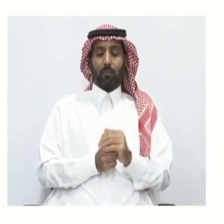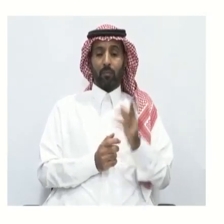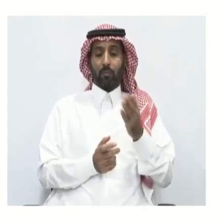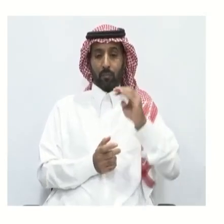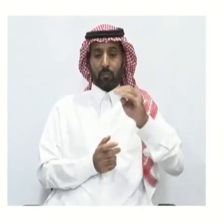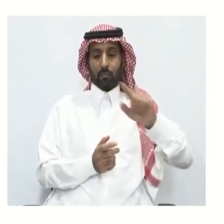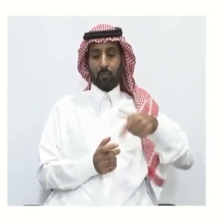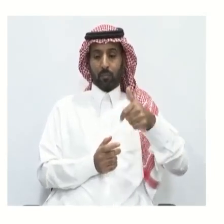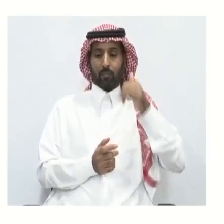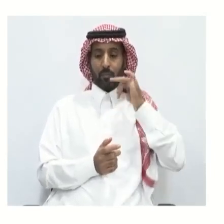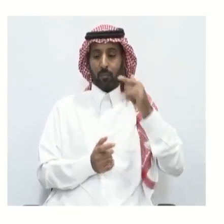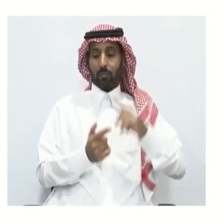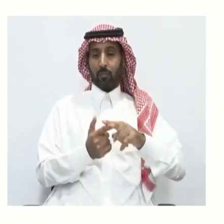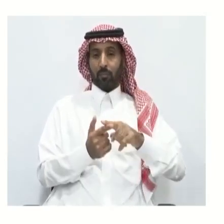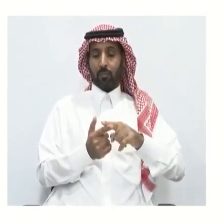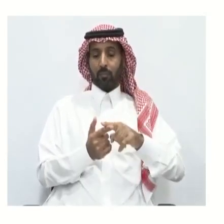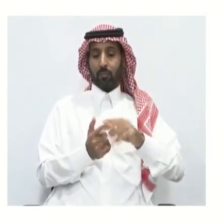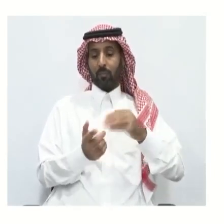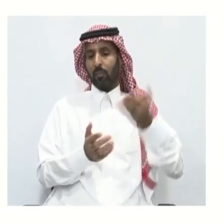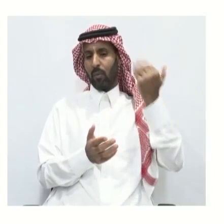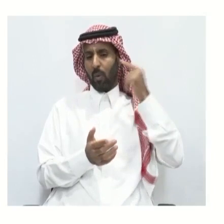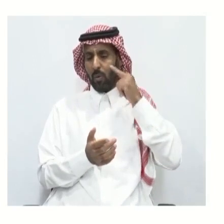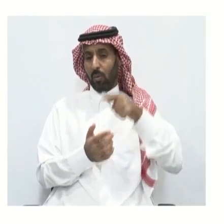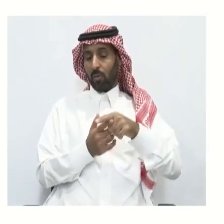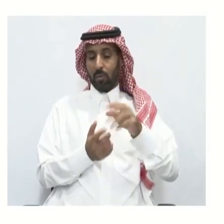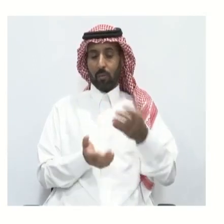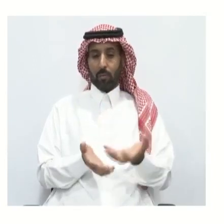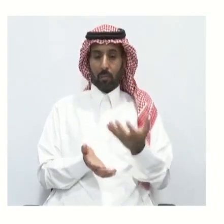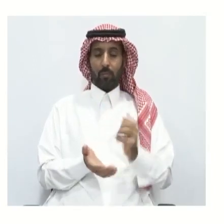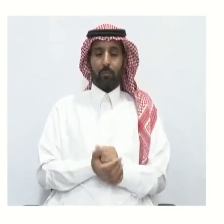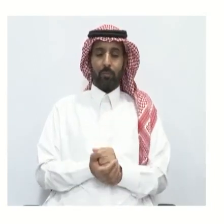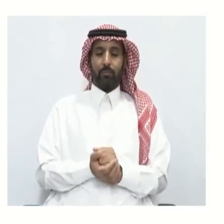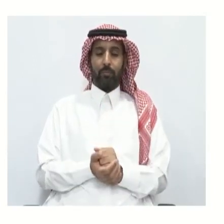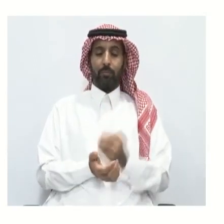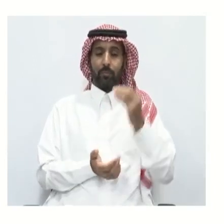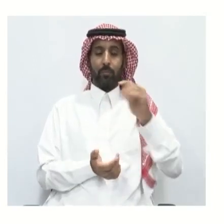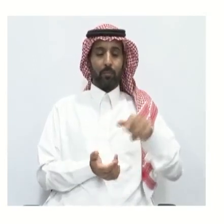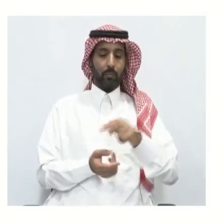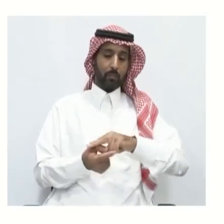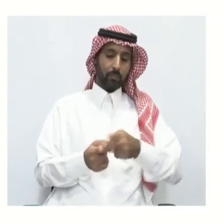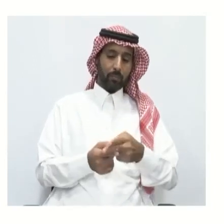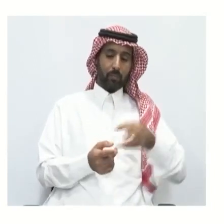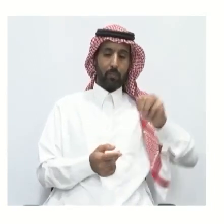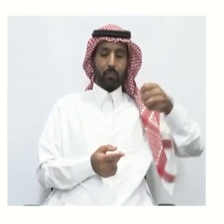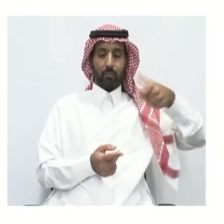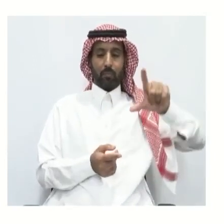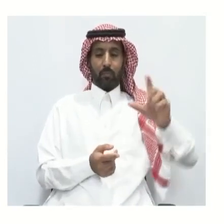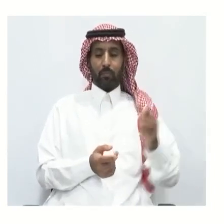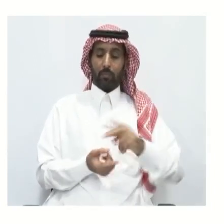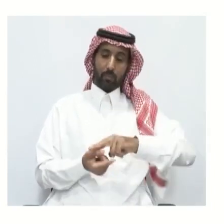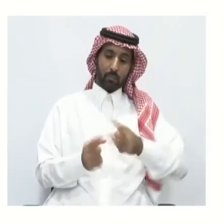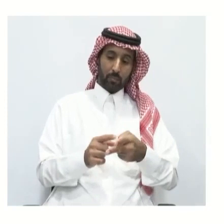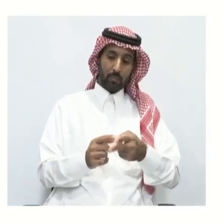جرامات هنا جرام لانه استخرجنا الكتله هنا جرام بدال المول اذا